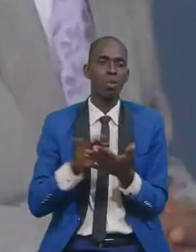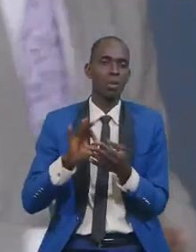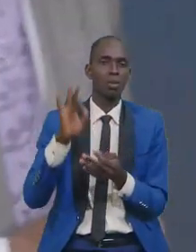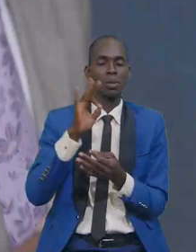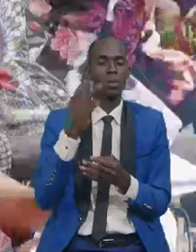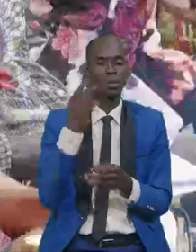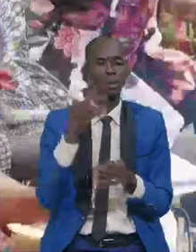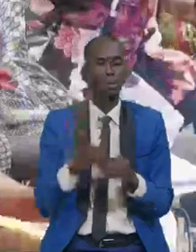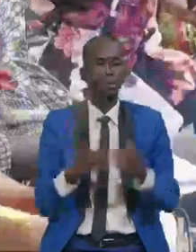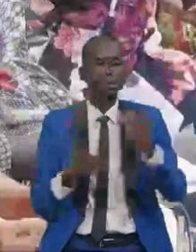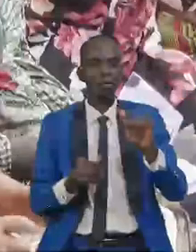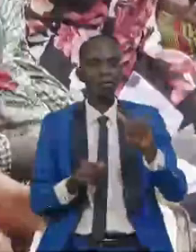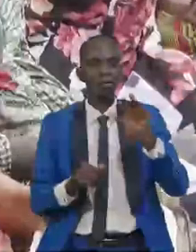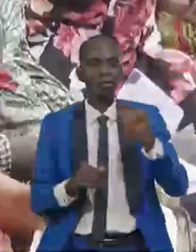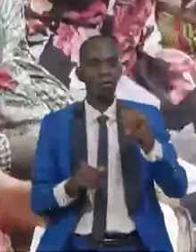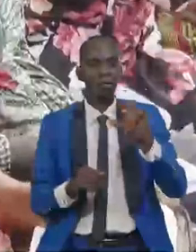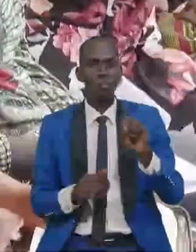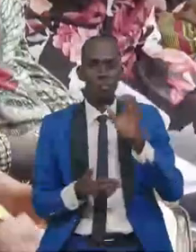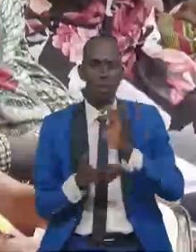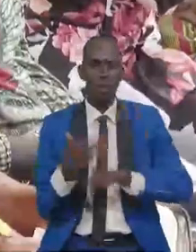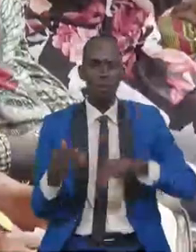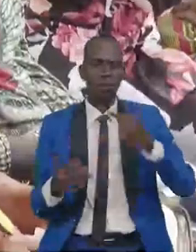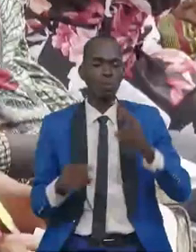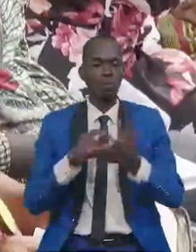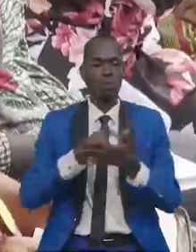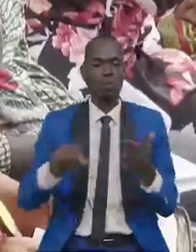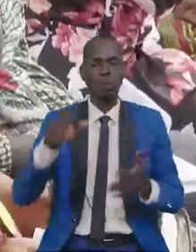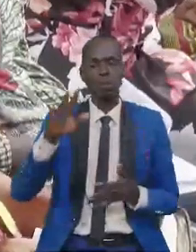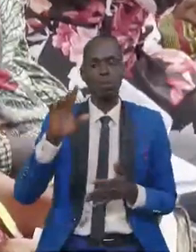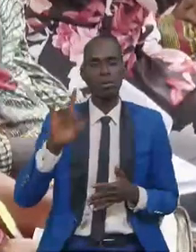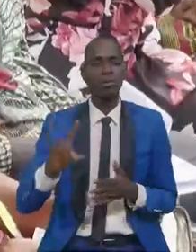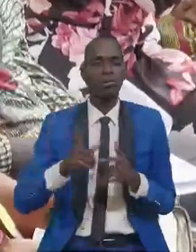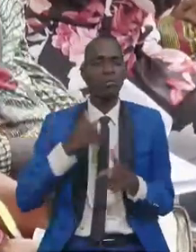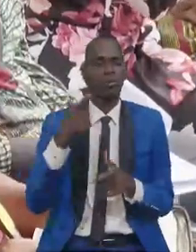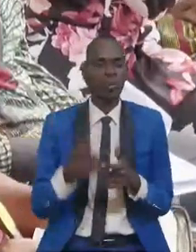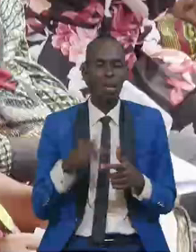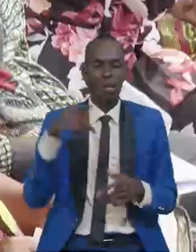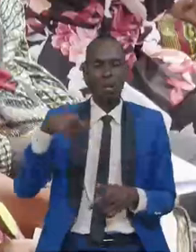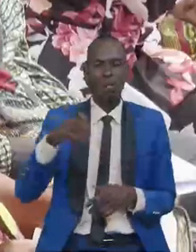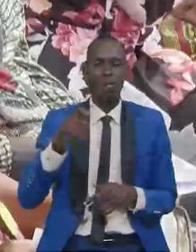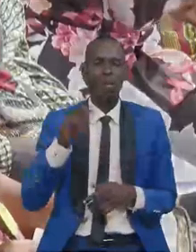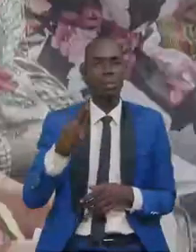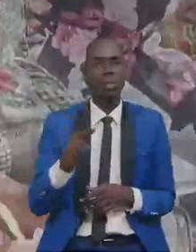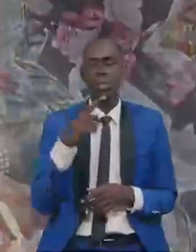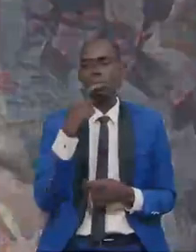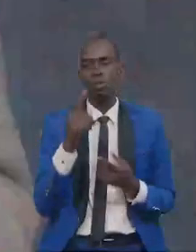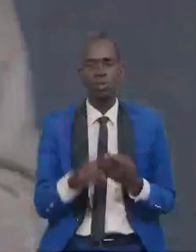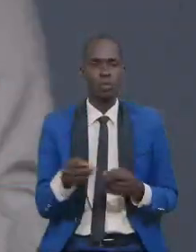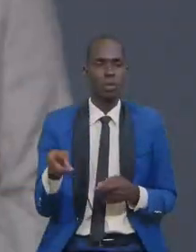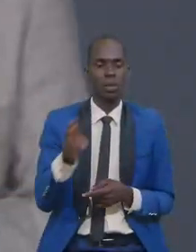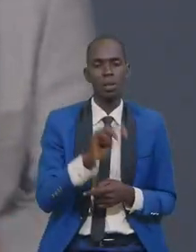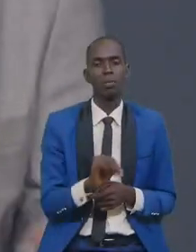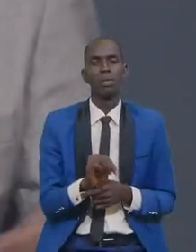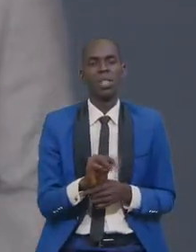des Apôtres au chapitre 2. Verset 38, Actes 2, verset 38. Pierre leur